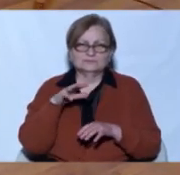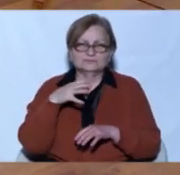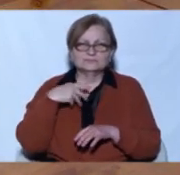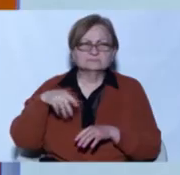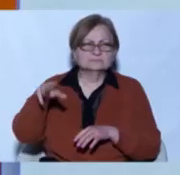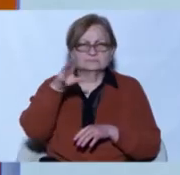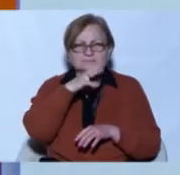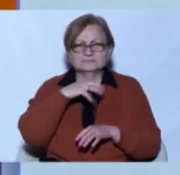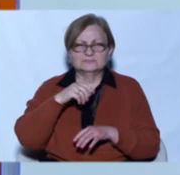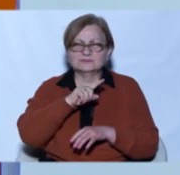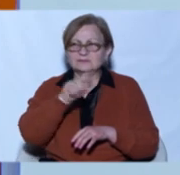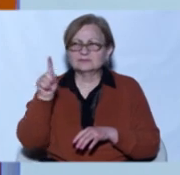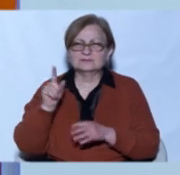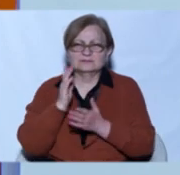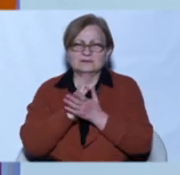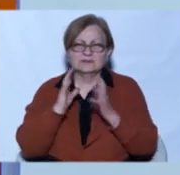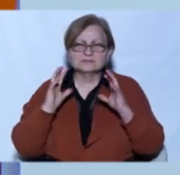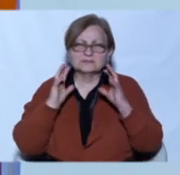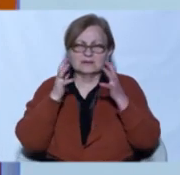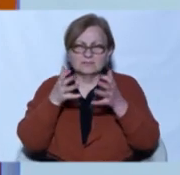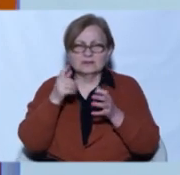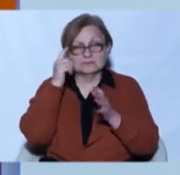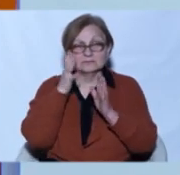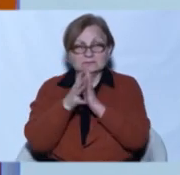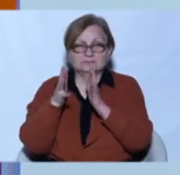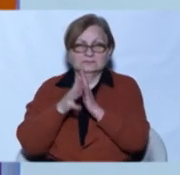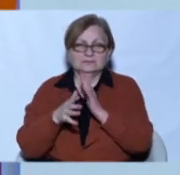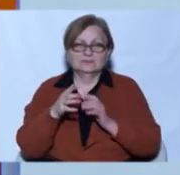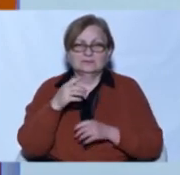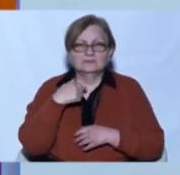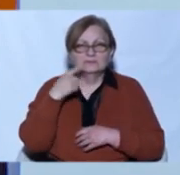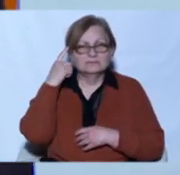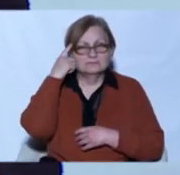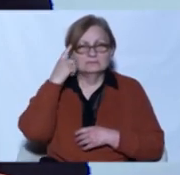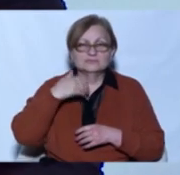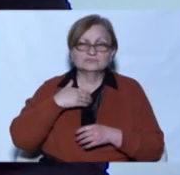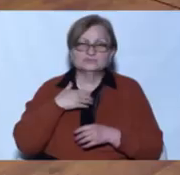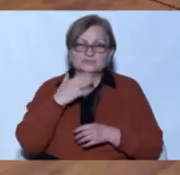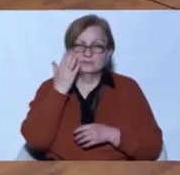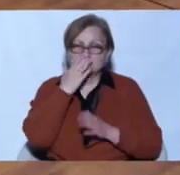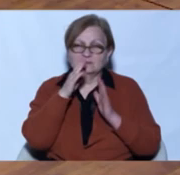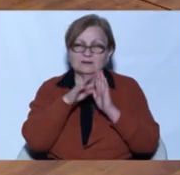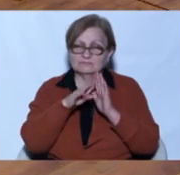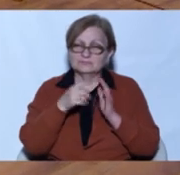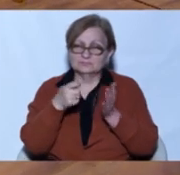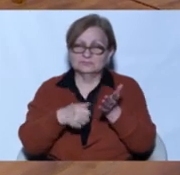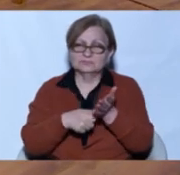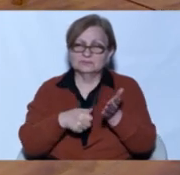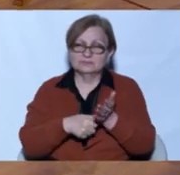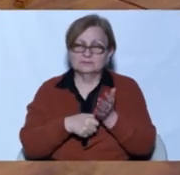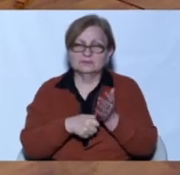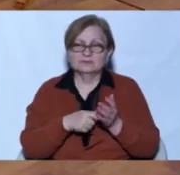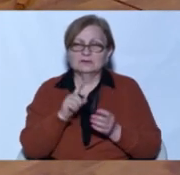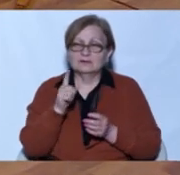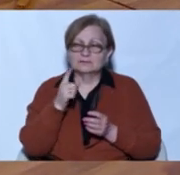ჩვენ გარშემო არსებული სამყაროს შეცნობაში. ვფიქრობ, ჩვენი გაკვეთილებიც გეხმარებათ, ვინაიდან ძალიან